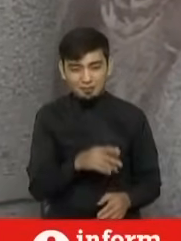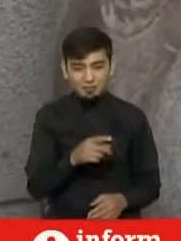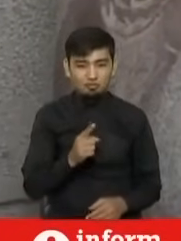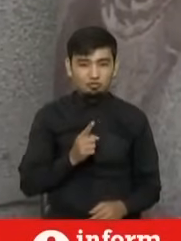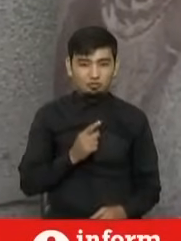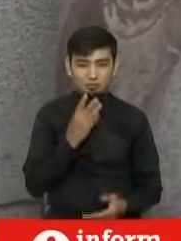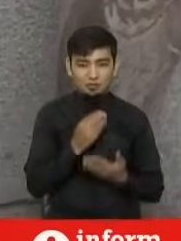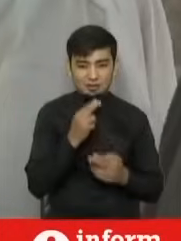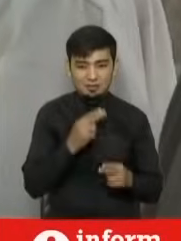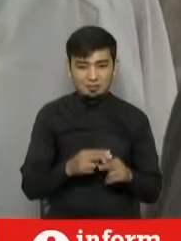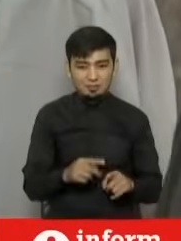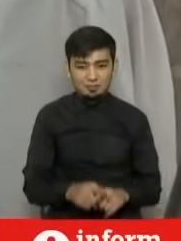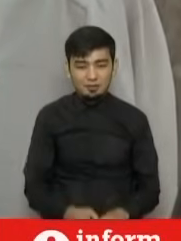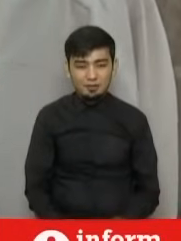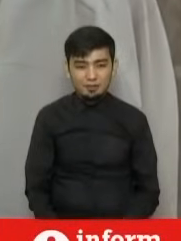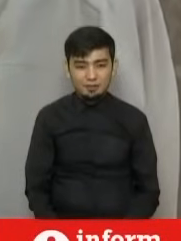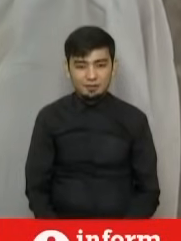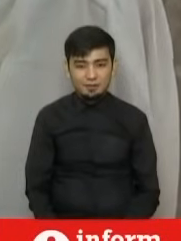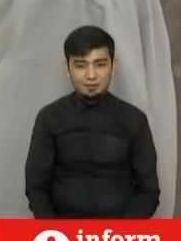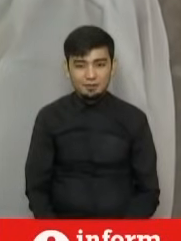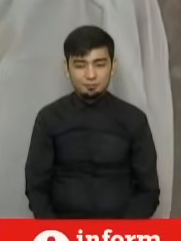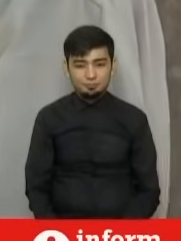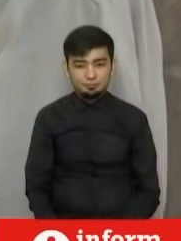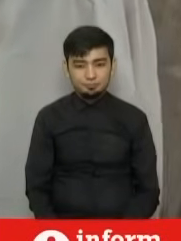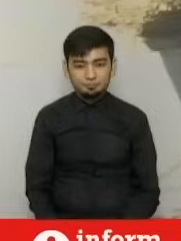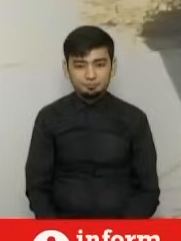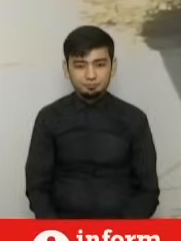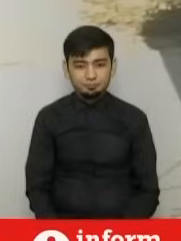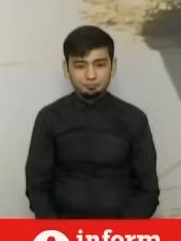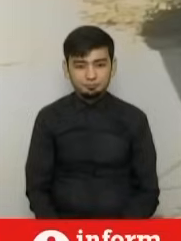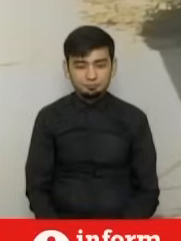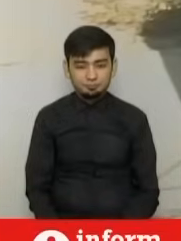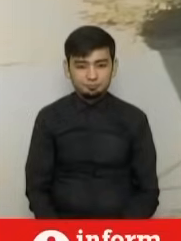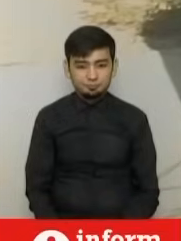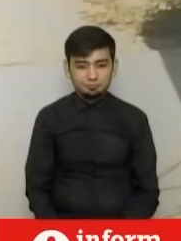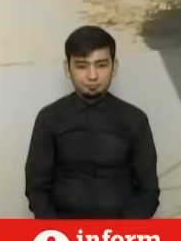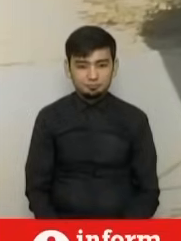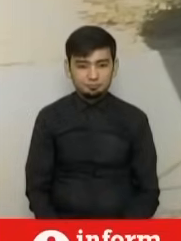отыр. Мақсат Жақсыбайұлы, Байдібек Тұрған, Информбюро, Түркістан облысы.